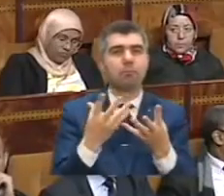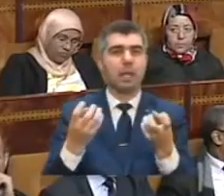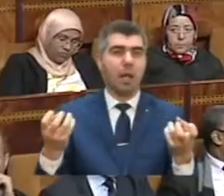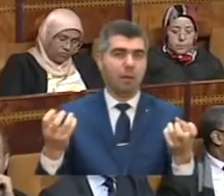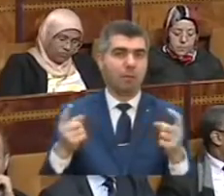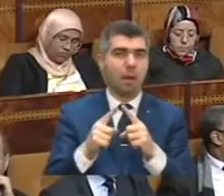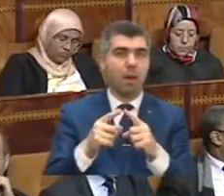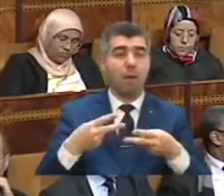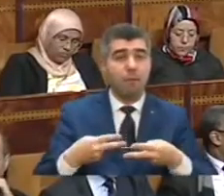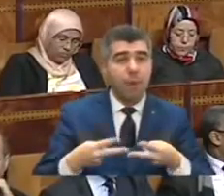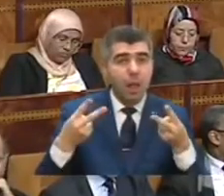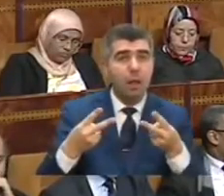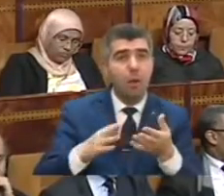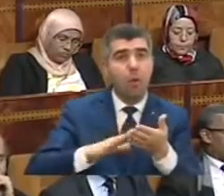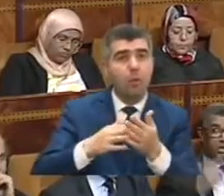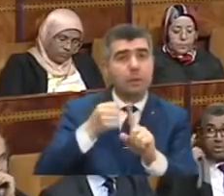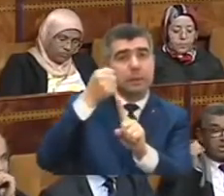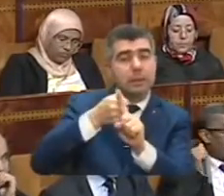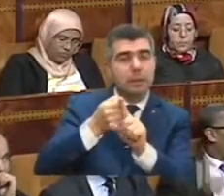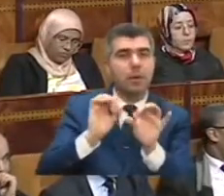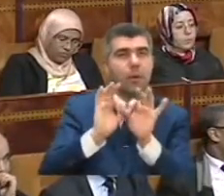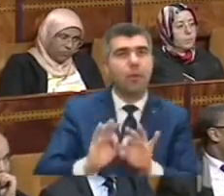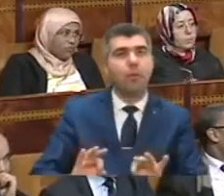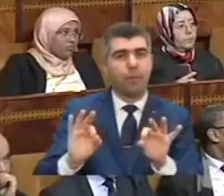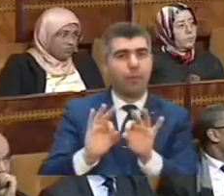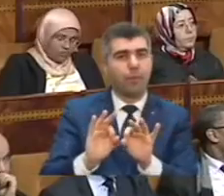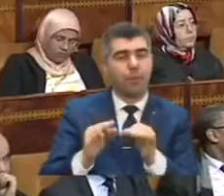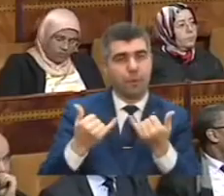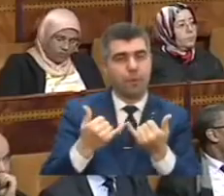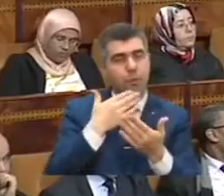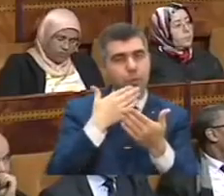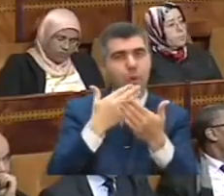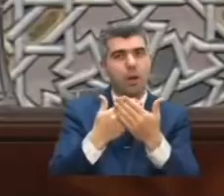اللي تعطوا الصفقات ديالها وغير منفذة لحد الآن. شكرا.